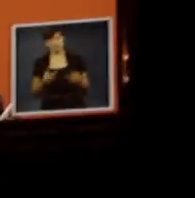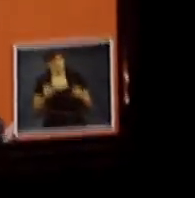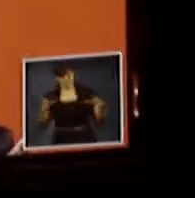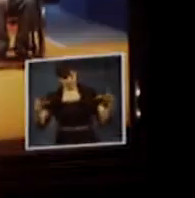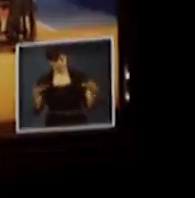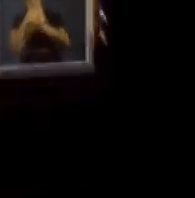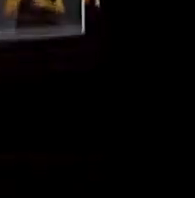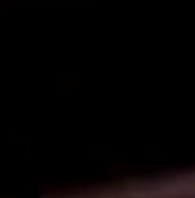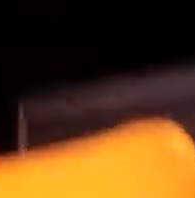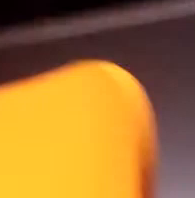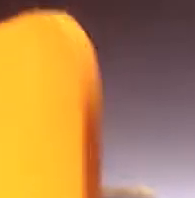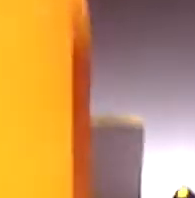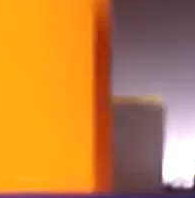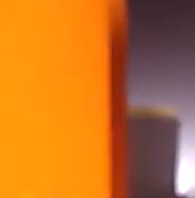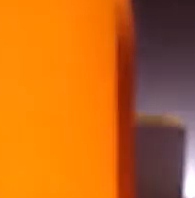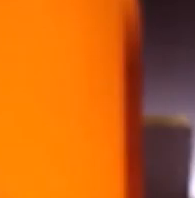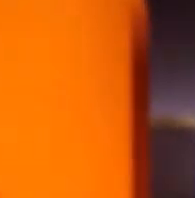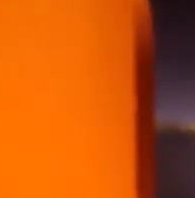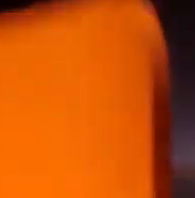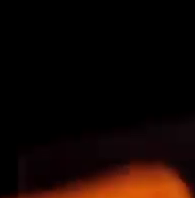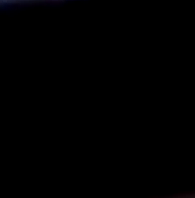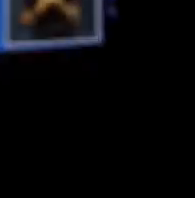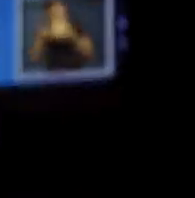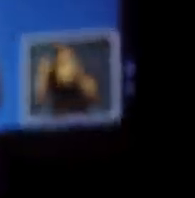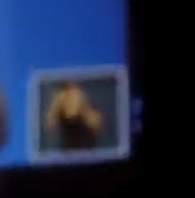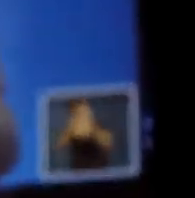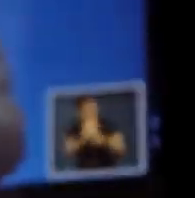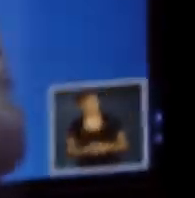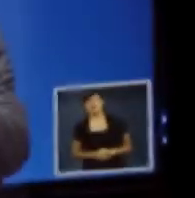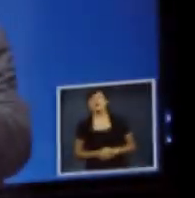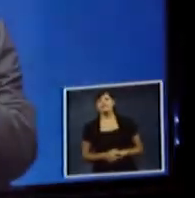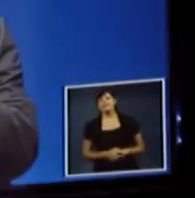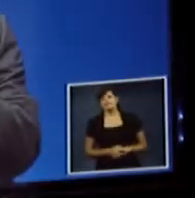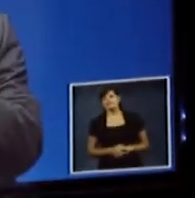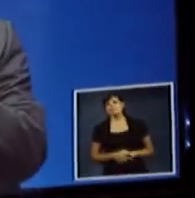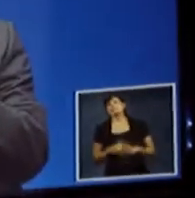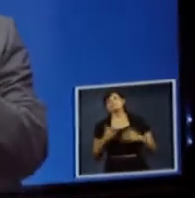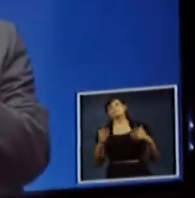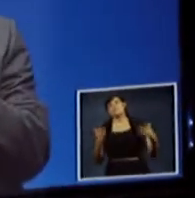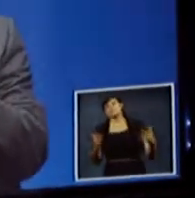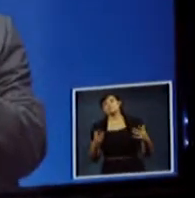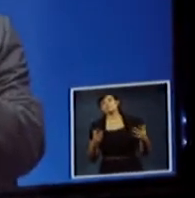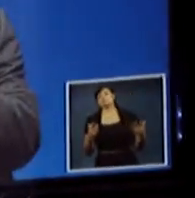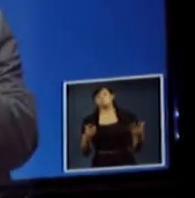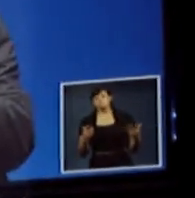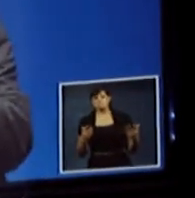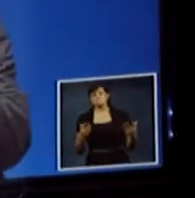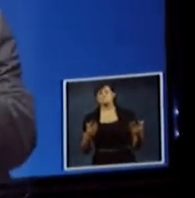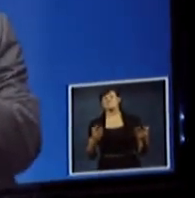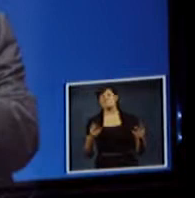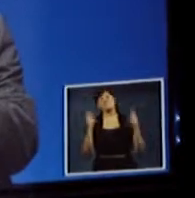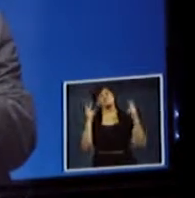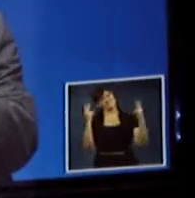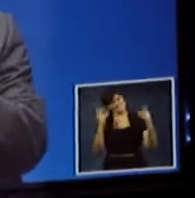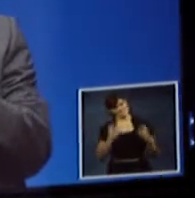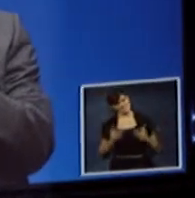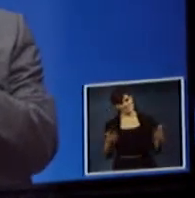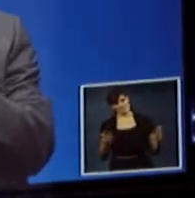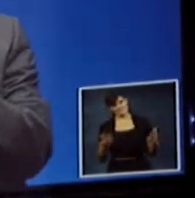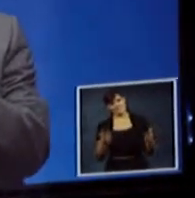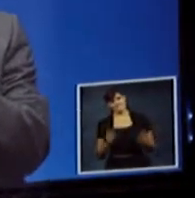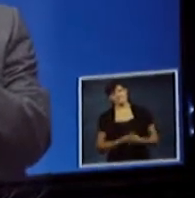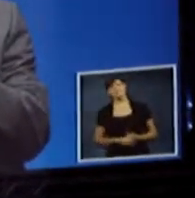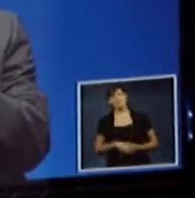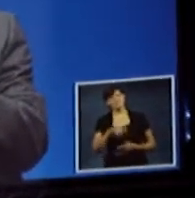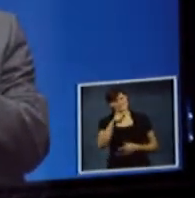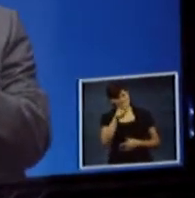das Sie haben? Ja, da sind wir noch weit weg, aber der entscheidende Punkt ist ja der. Wer entscheidet, muss